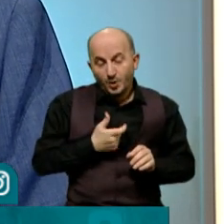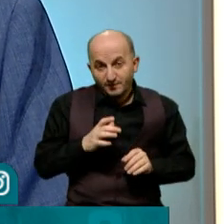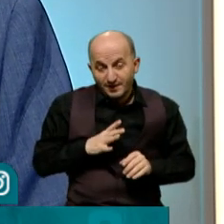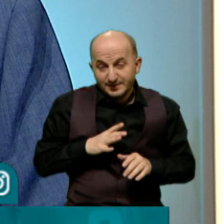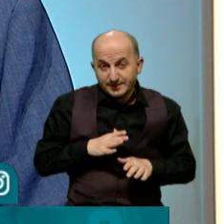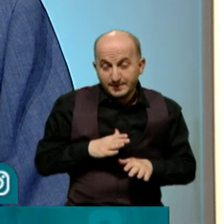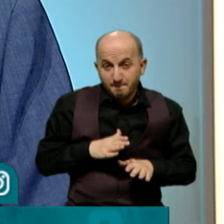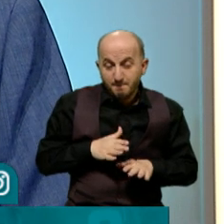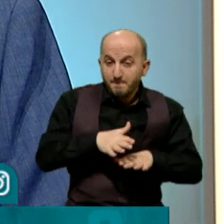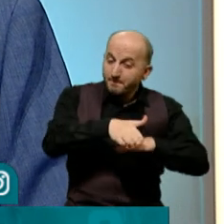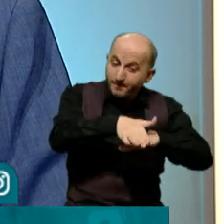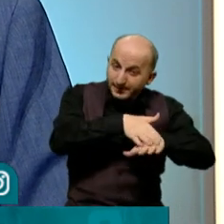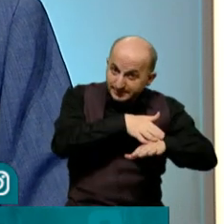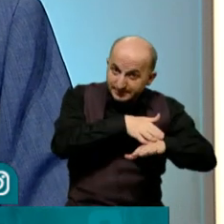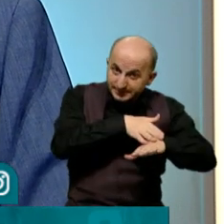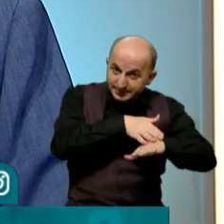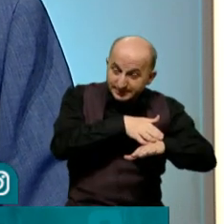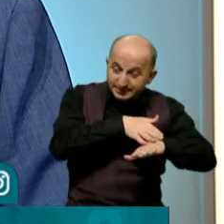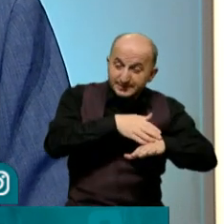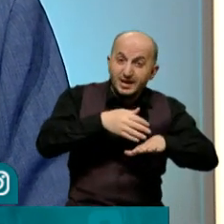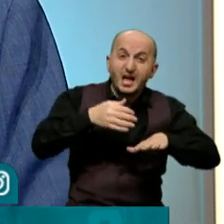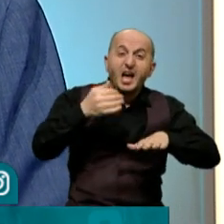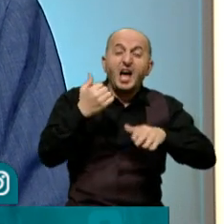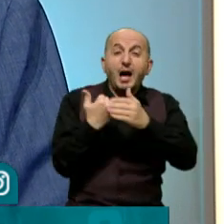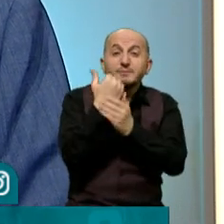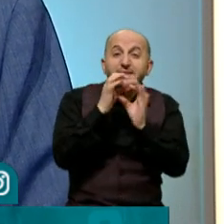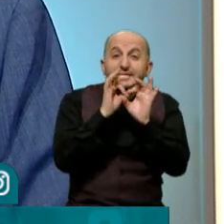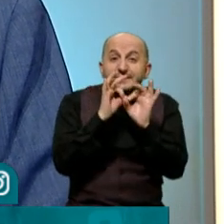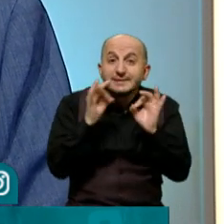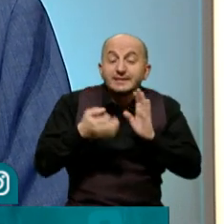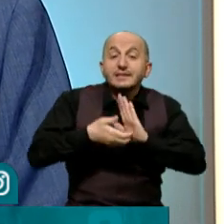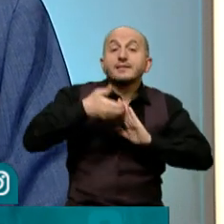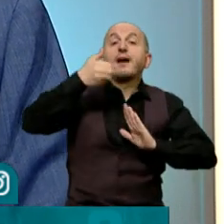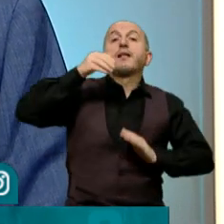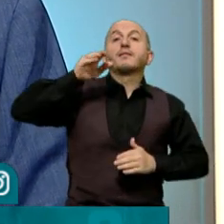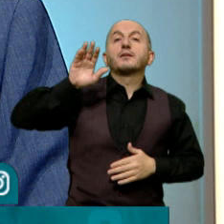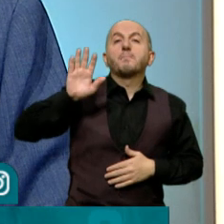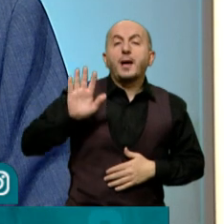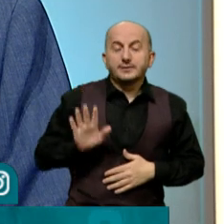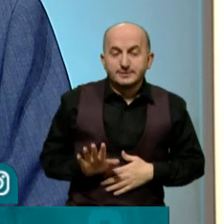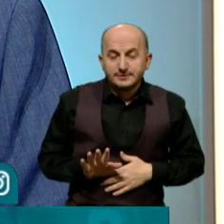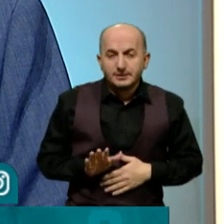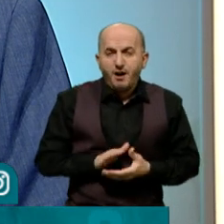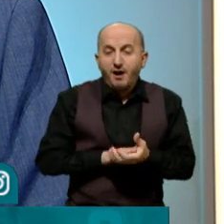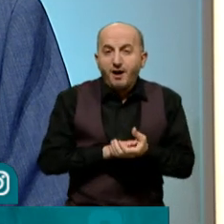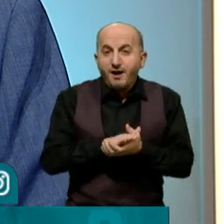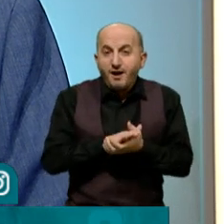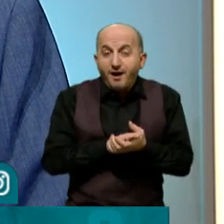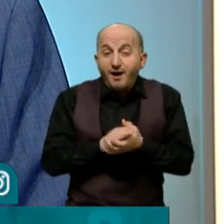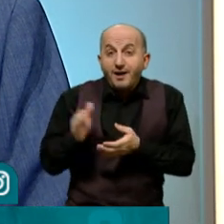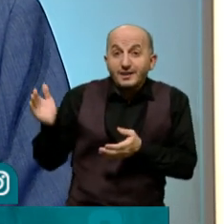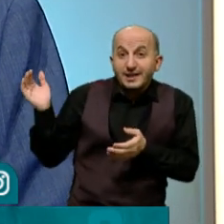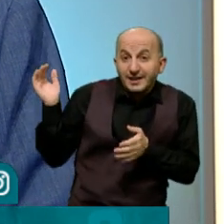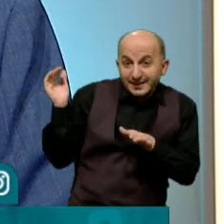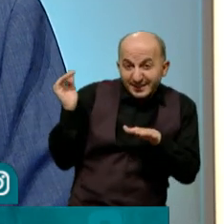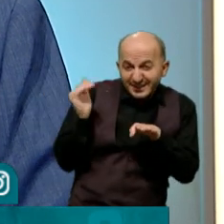Mest normalde hadessizliği, abdestsizliği kaldırmaz. Yani ayaklara gelen hadesi